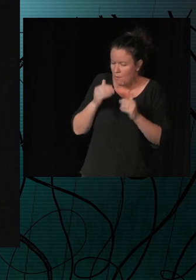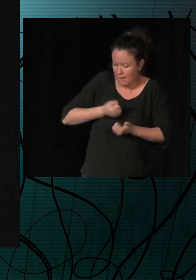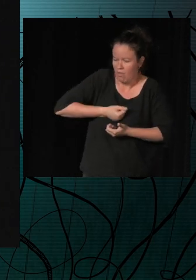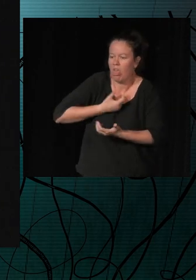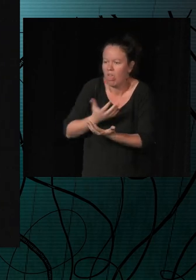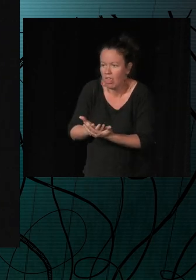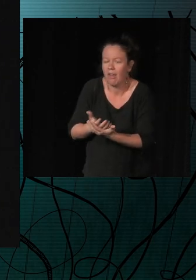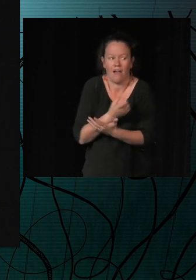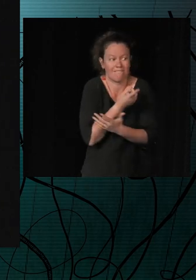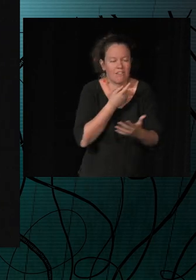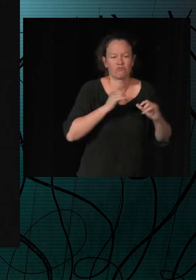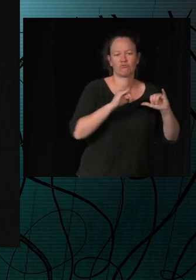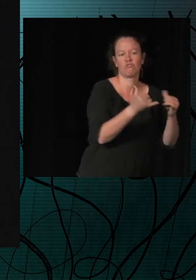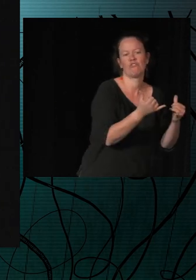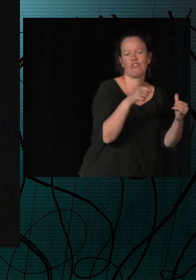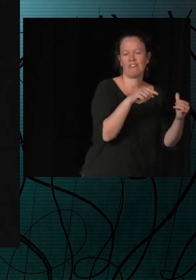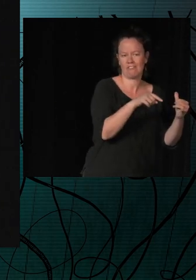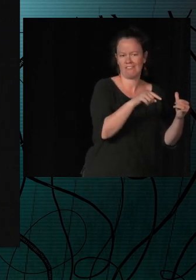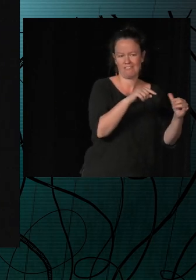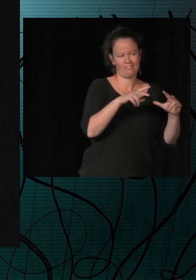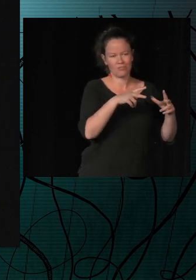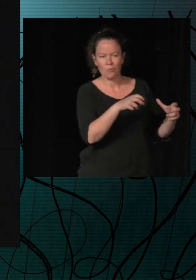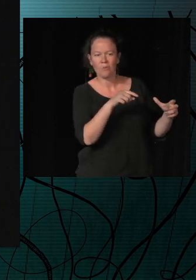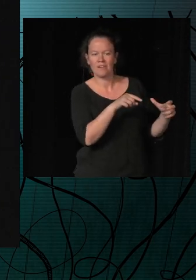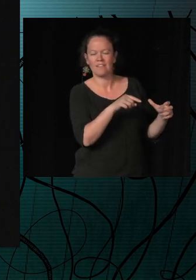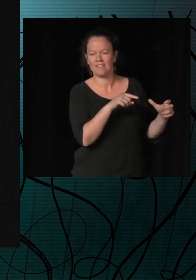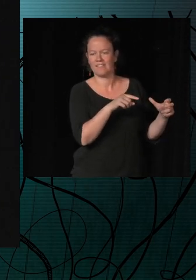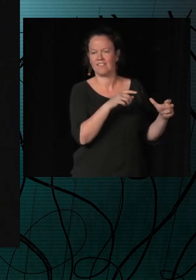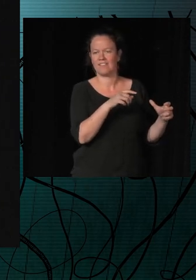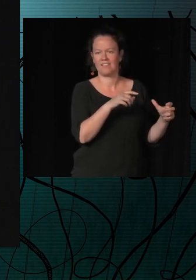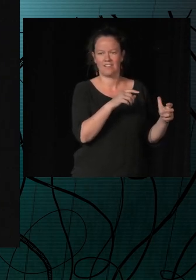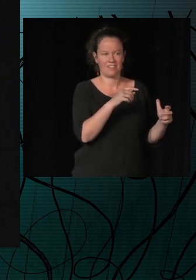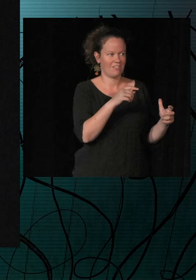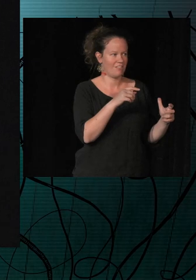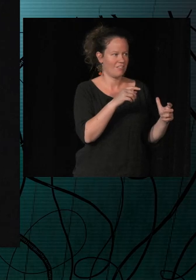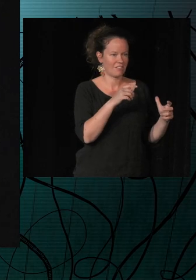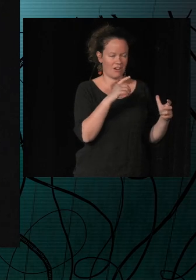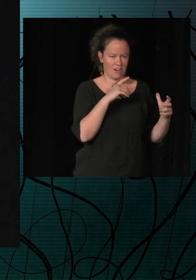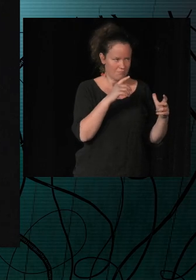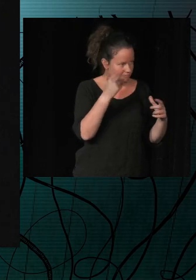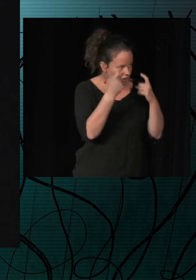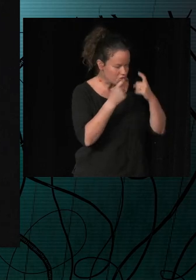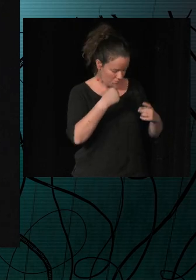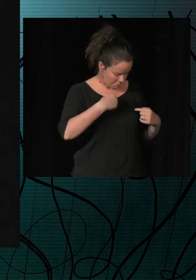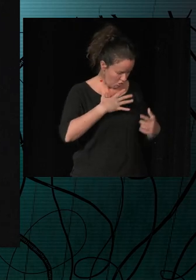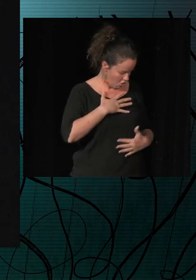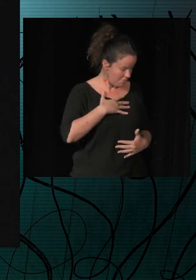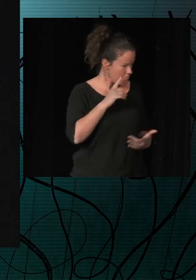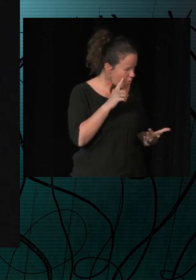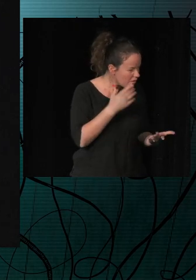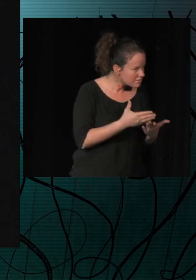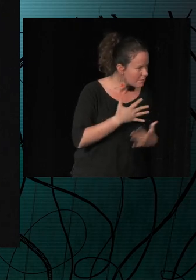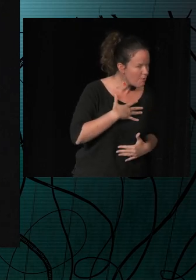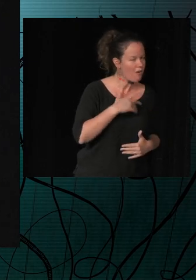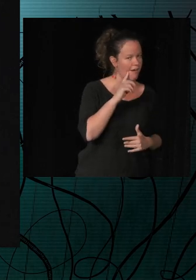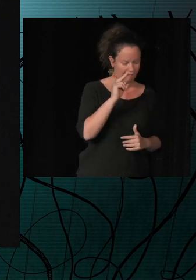intime ou peut-être de manière collective aussi est une manière de se projeter de mettre un pas de côté pour mieux regarder nous-même ce qui nous triture